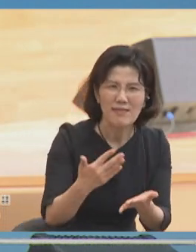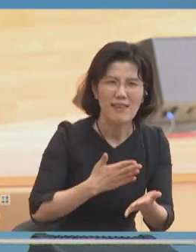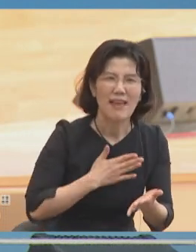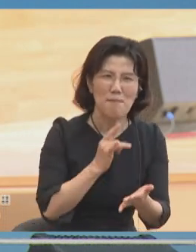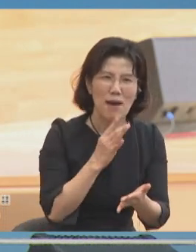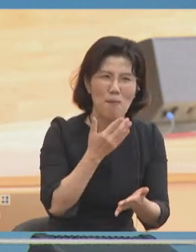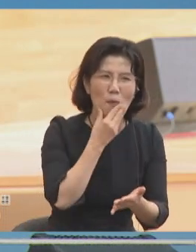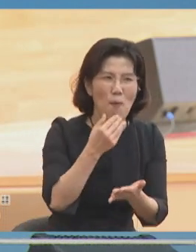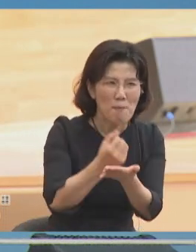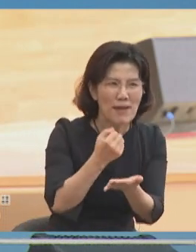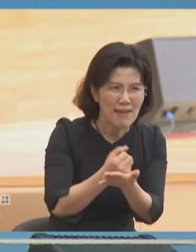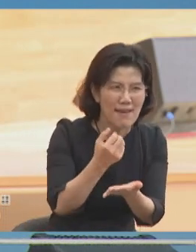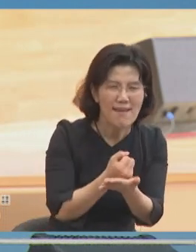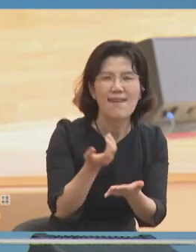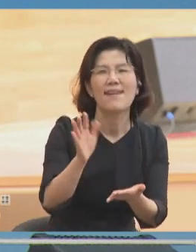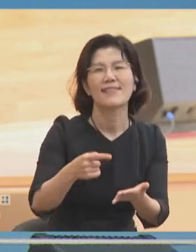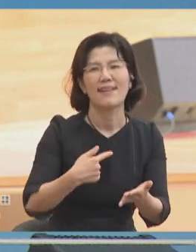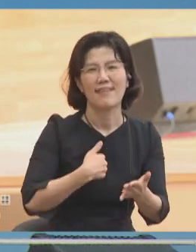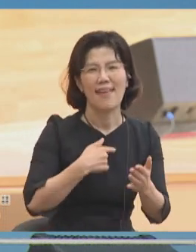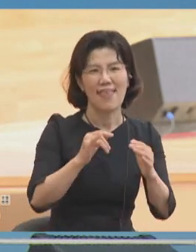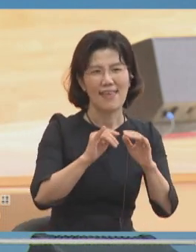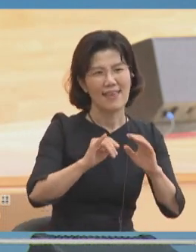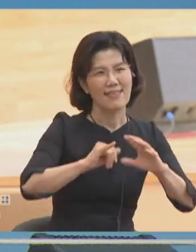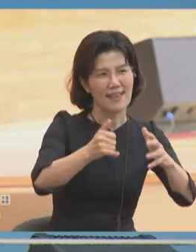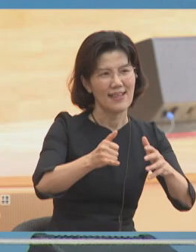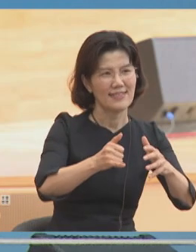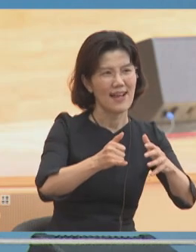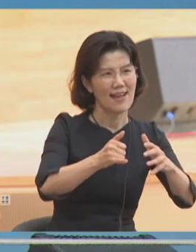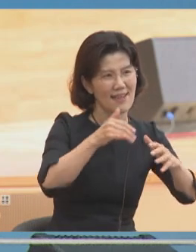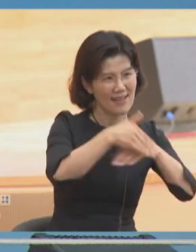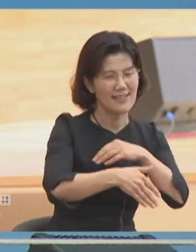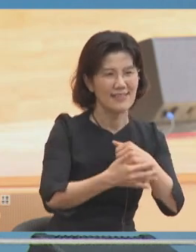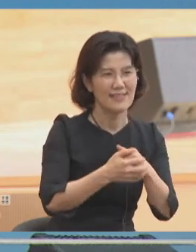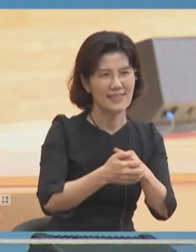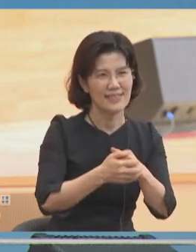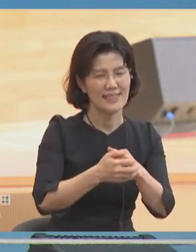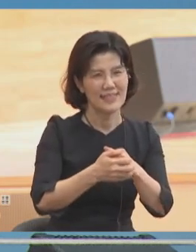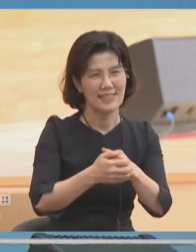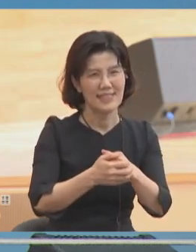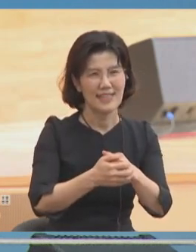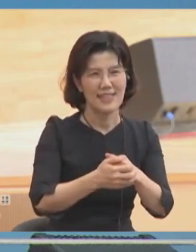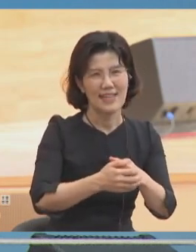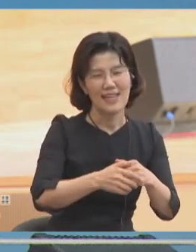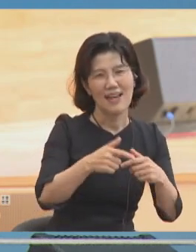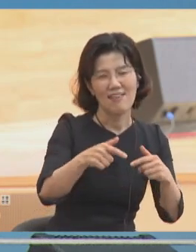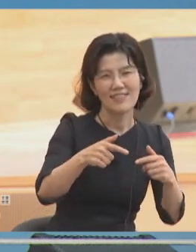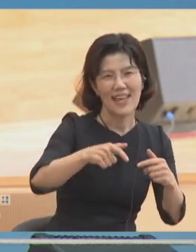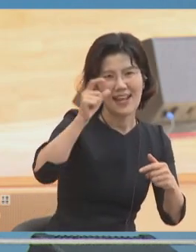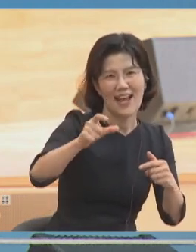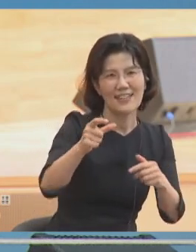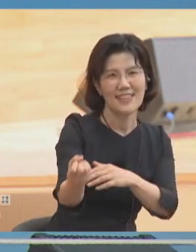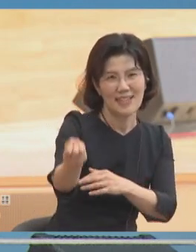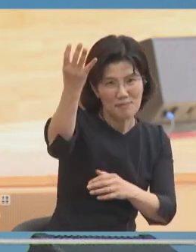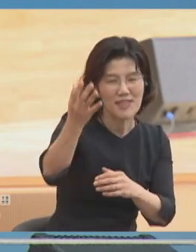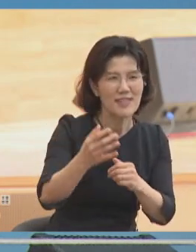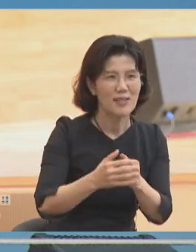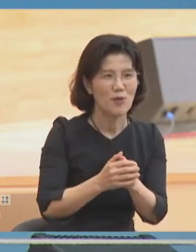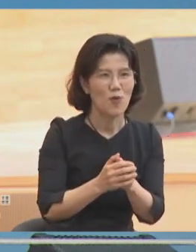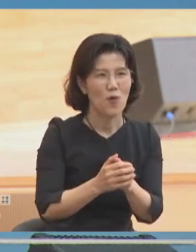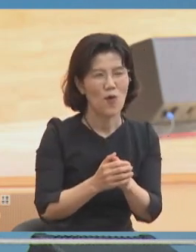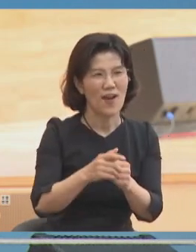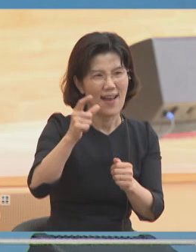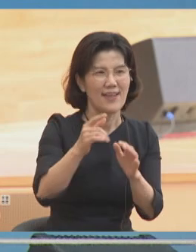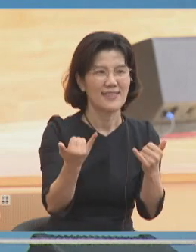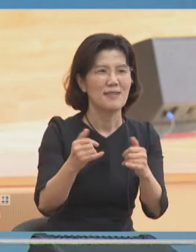받아야 되는 철저한이 땅의 방식 약육 강식 적자생존의 방식 방식이 땅의 방식으로 인생을